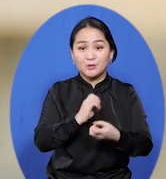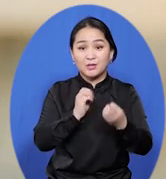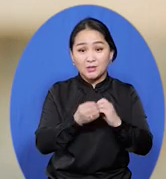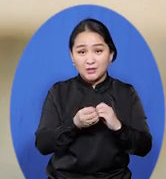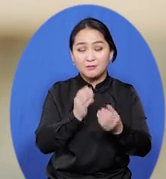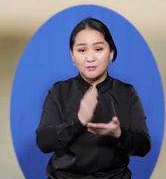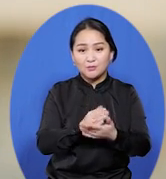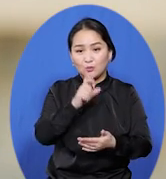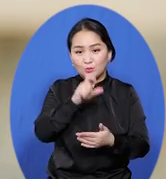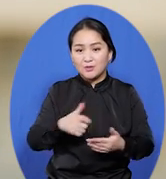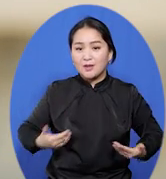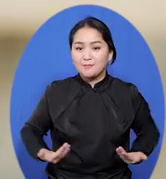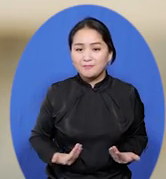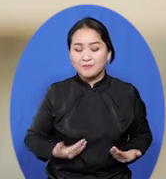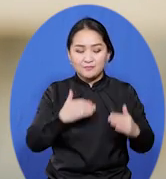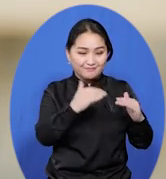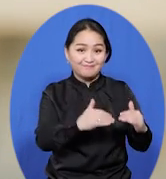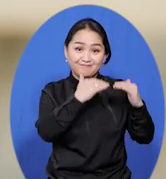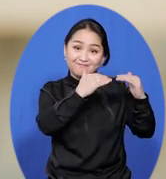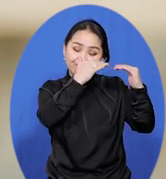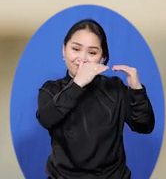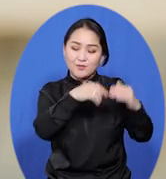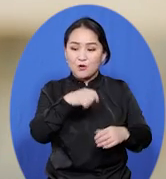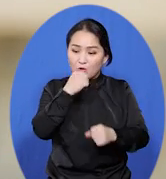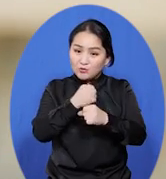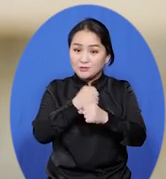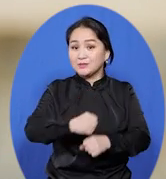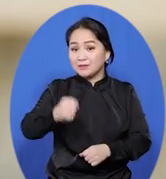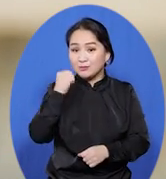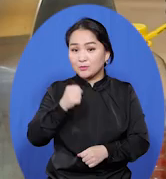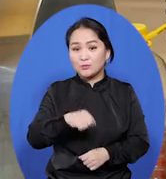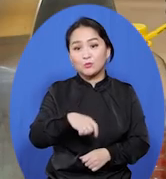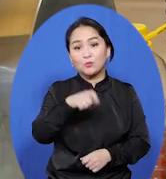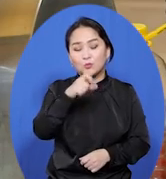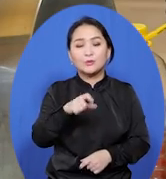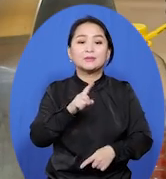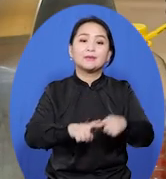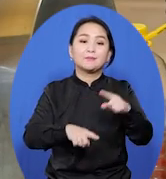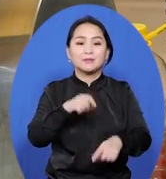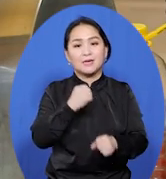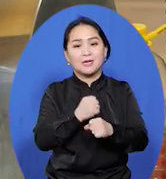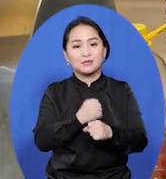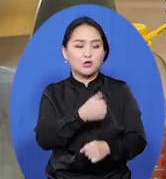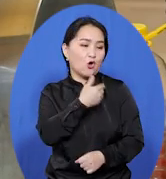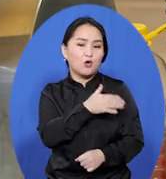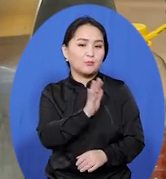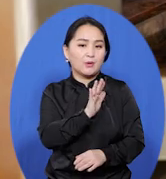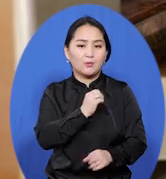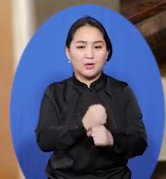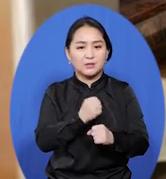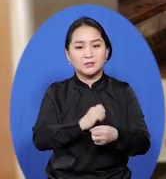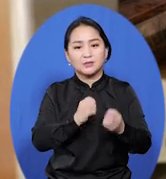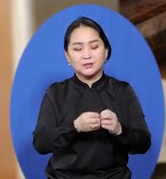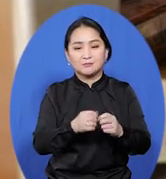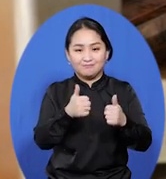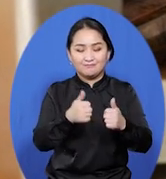ер нь бол хүний амжиргаа бол дээшилдэг. Хөдөлмөрлөж чадвал ер нь хүн ямар ч их ажлыг бол голохгүй хийвэл ер нь бол